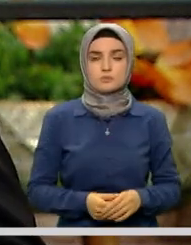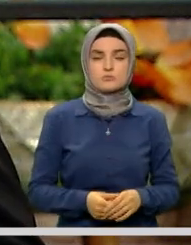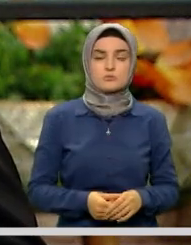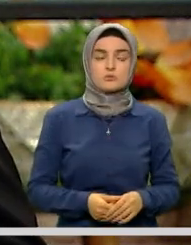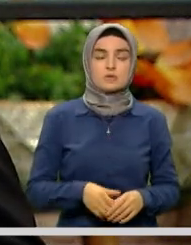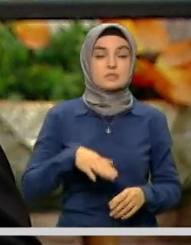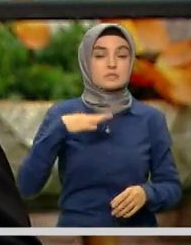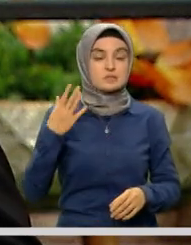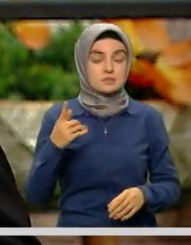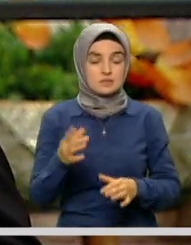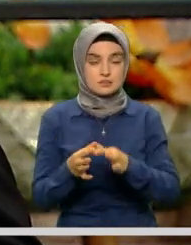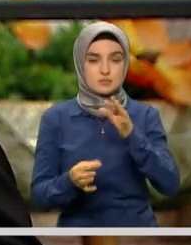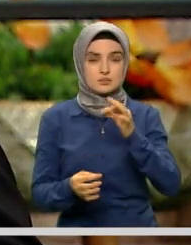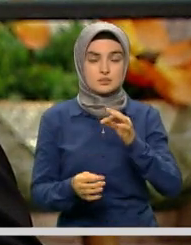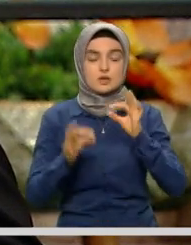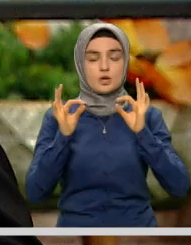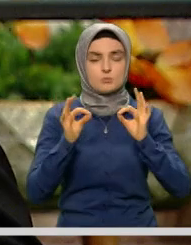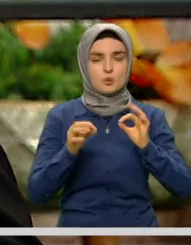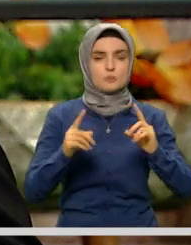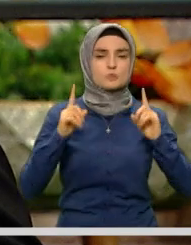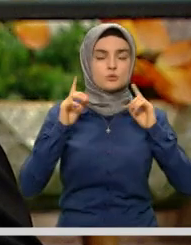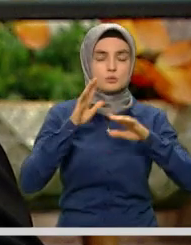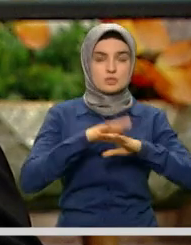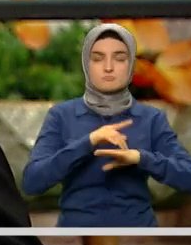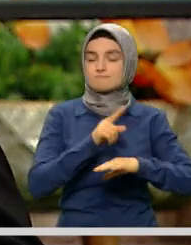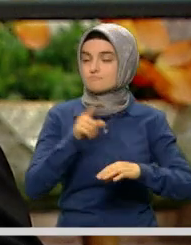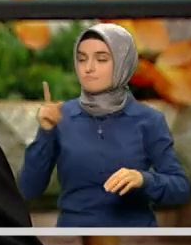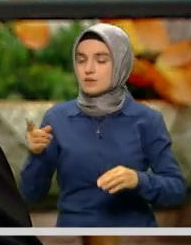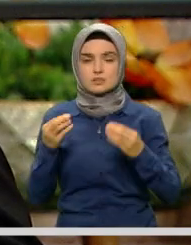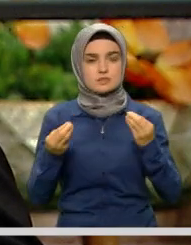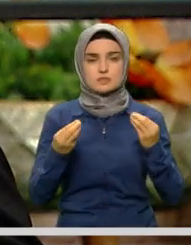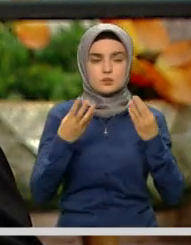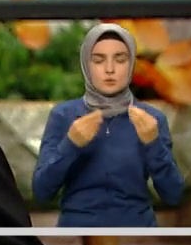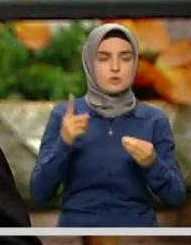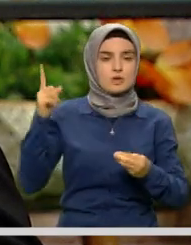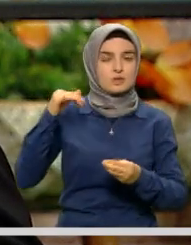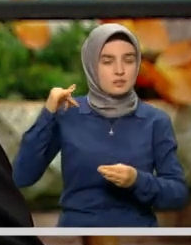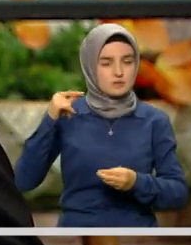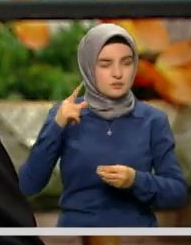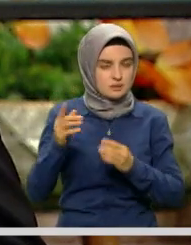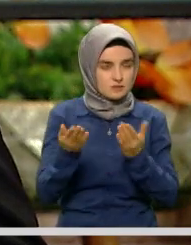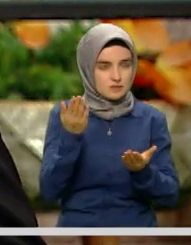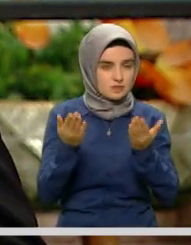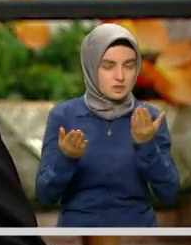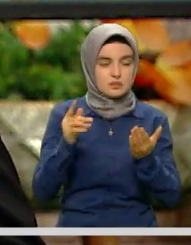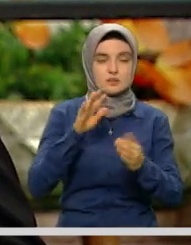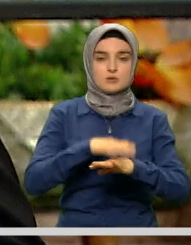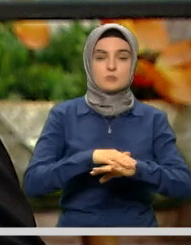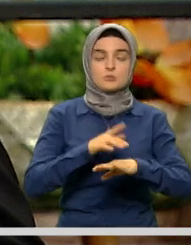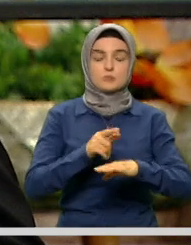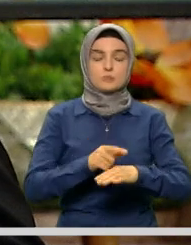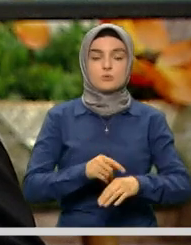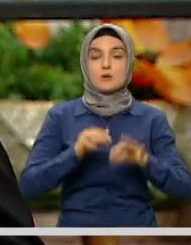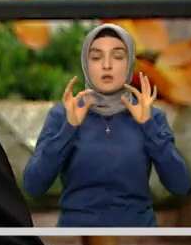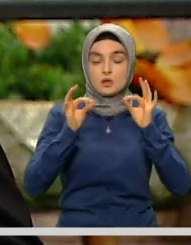diğer kişi de sürekli olarak tevbe etse, hangisi daha faziletlidir Allah katında diye bir kıyas yapıyorlar. Diyorlar ki sürekli